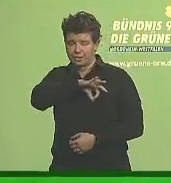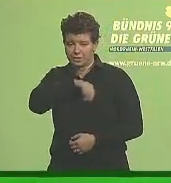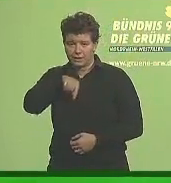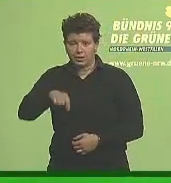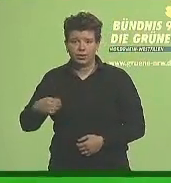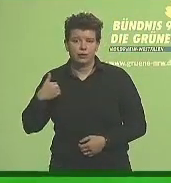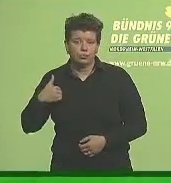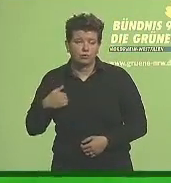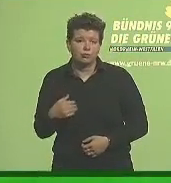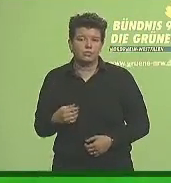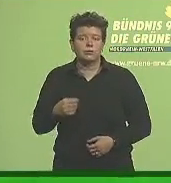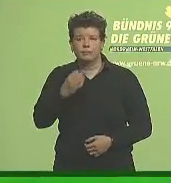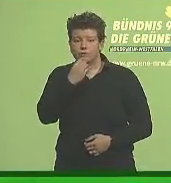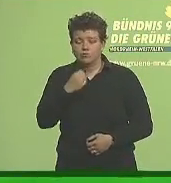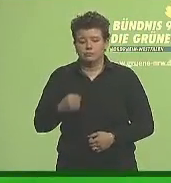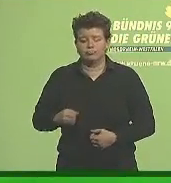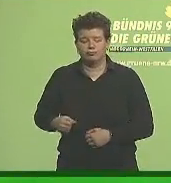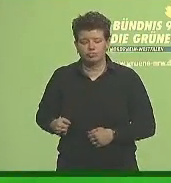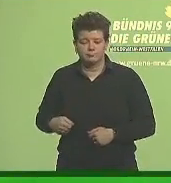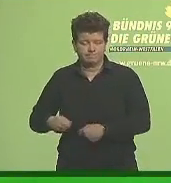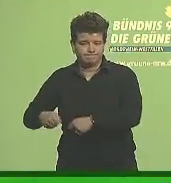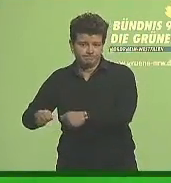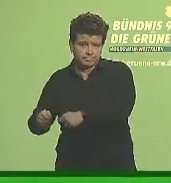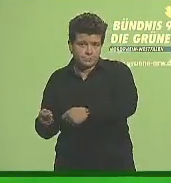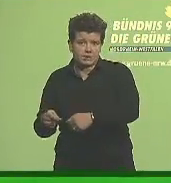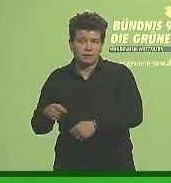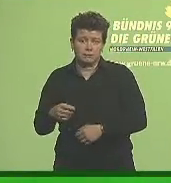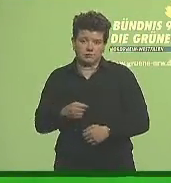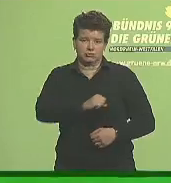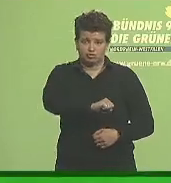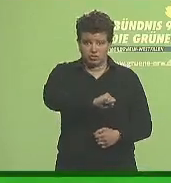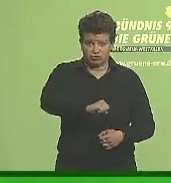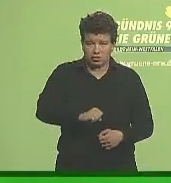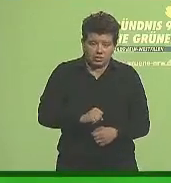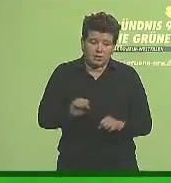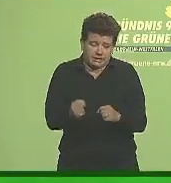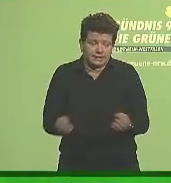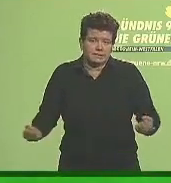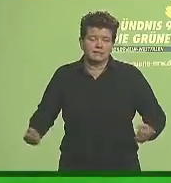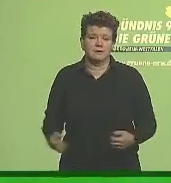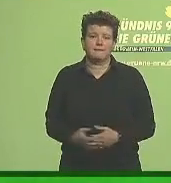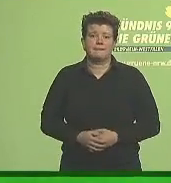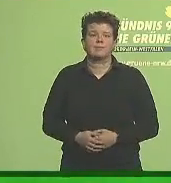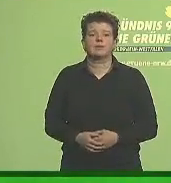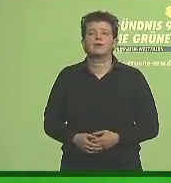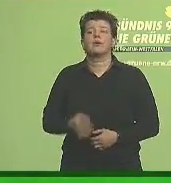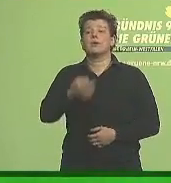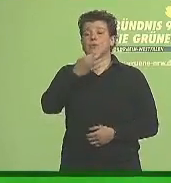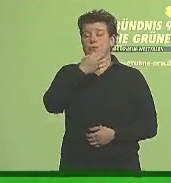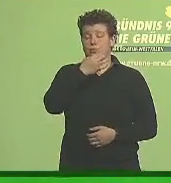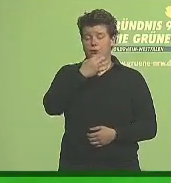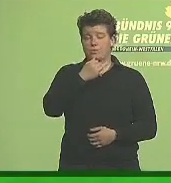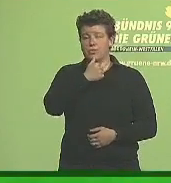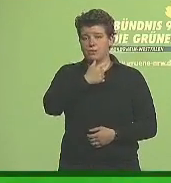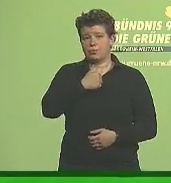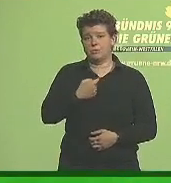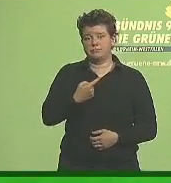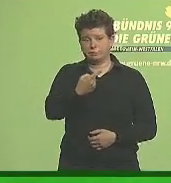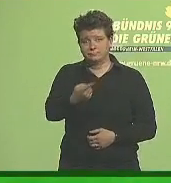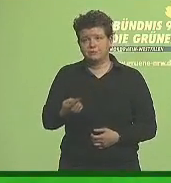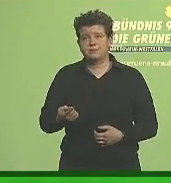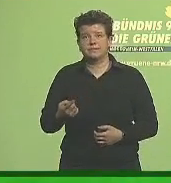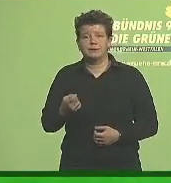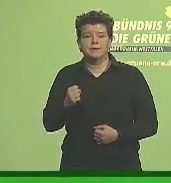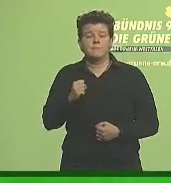ist sozusagen den Sprung in die Formel 1. Der kommt später. Deshalb würde ich sagen,